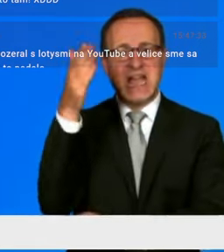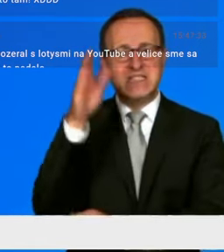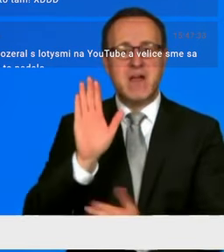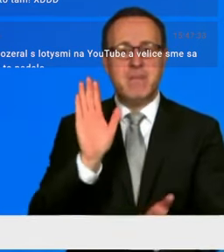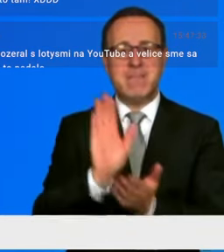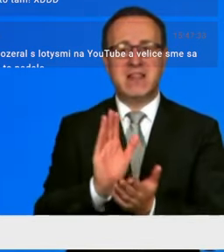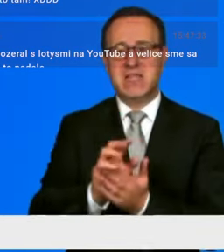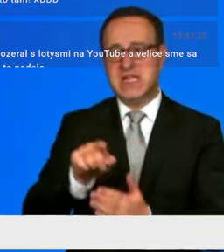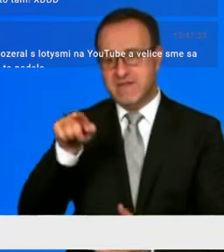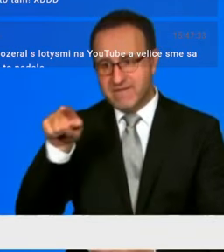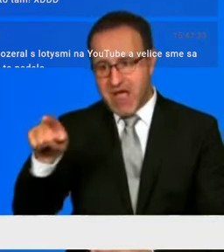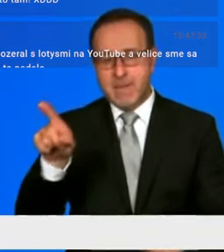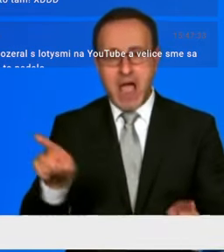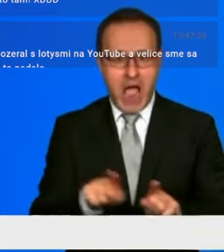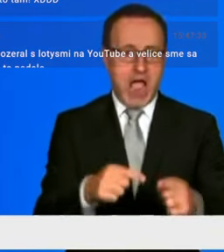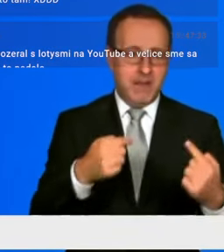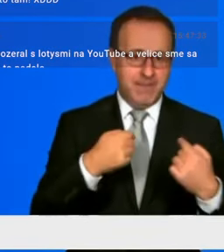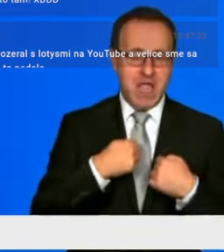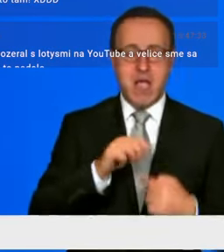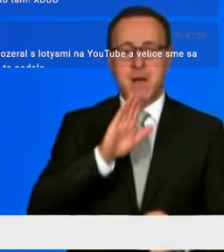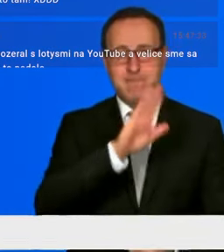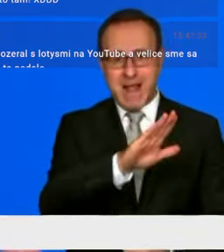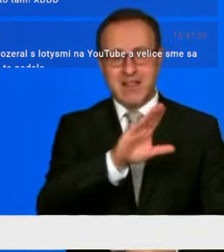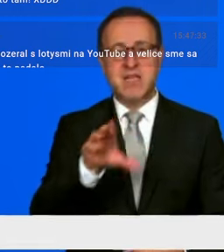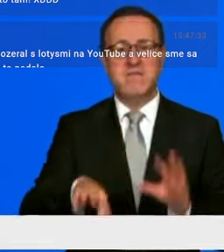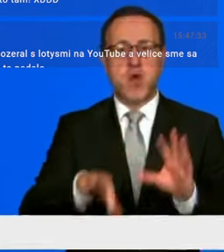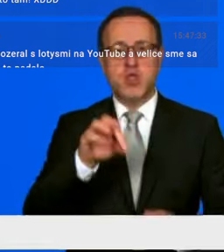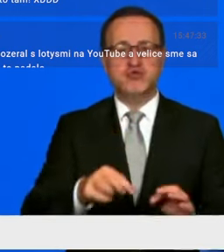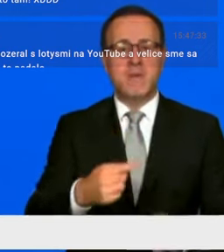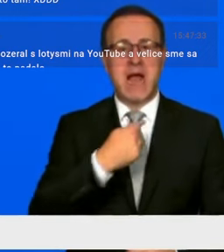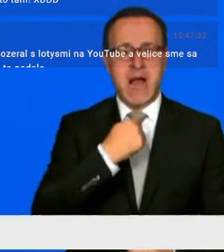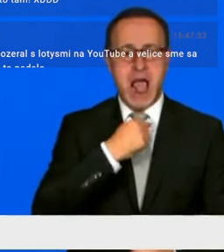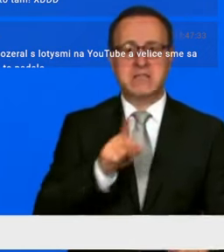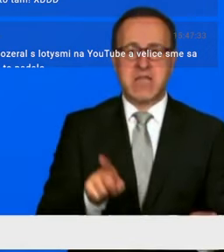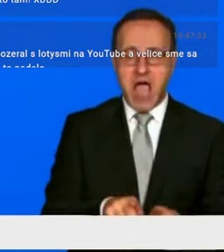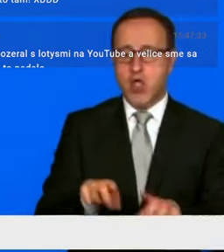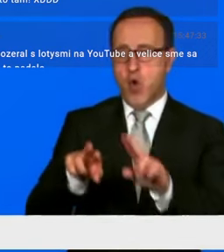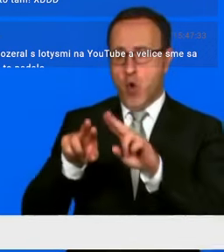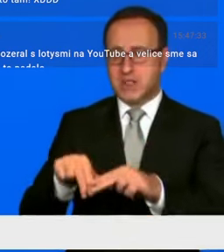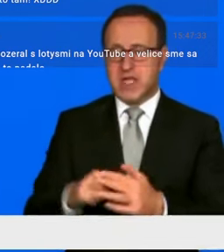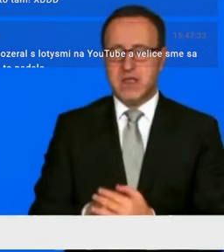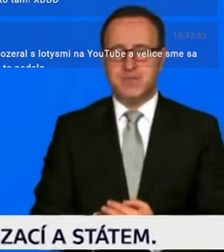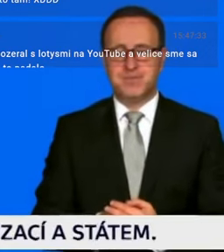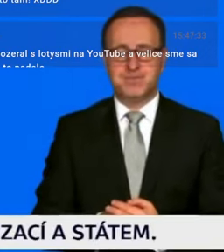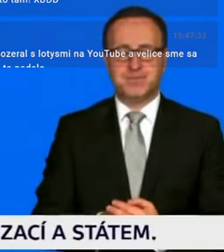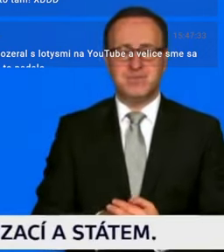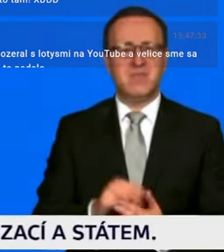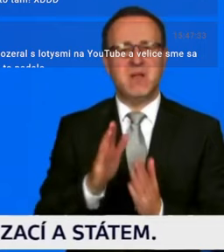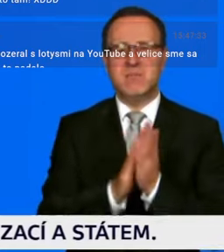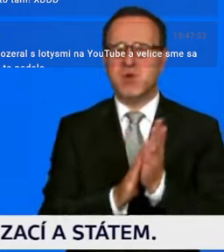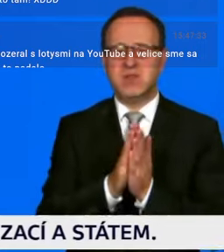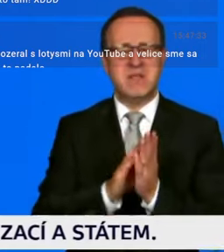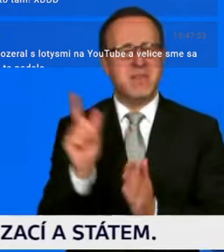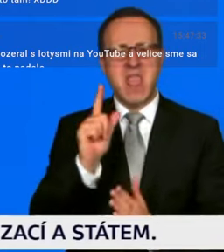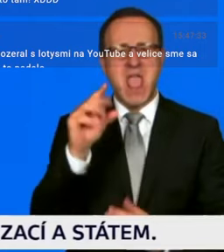patrí voličom hlasu aj všetkým ostatným len sa nezakrývajte prosím pod tou vlajkou a